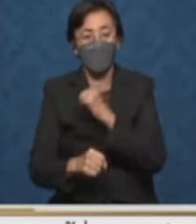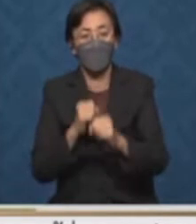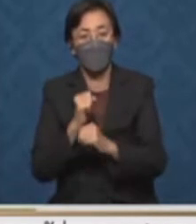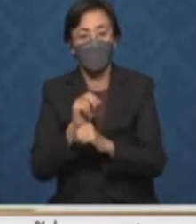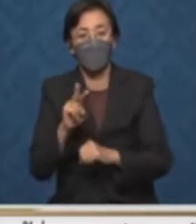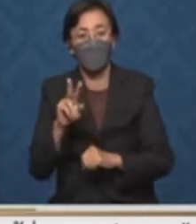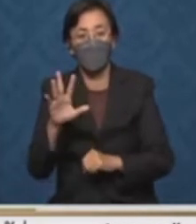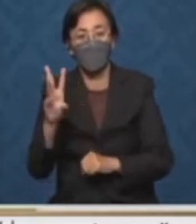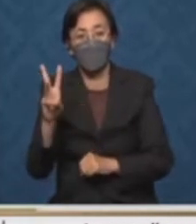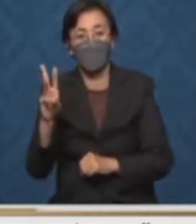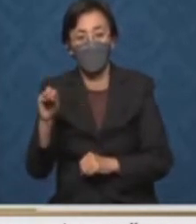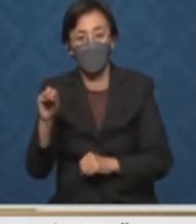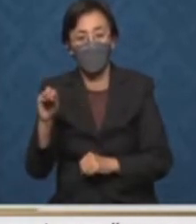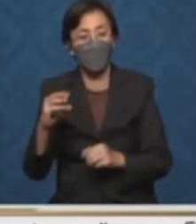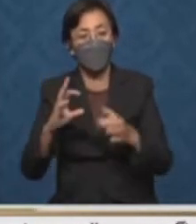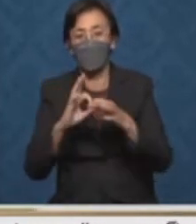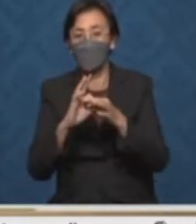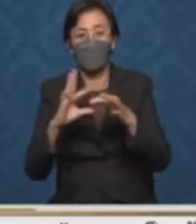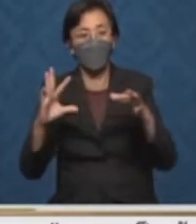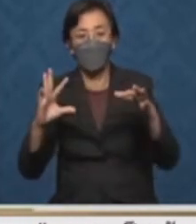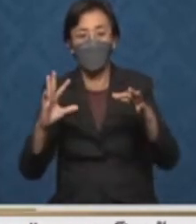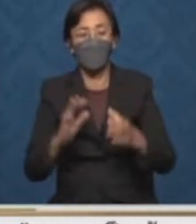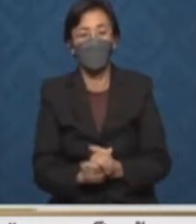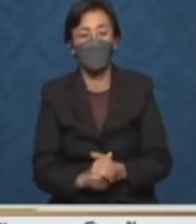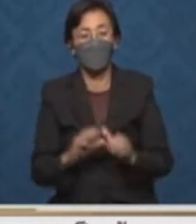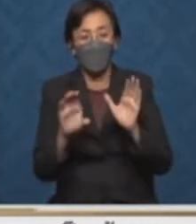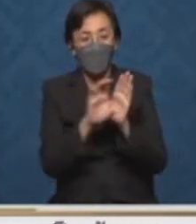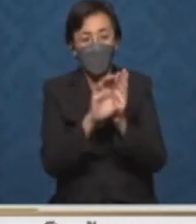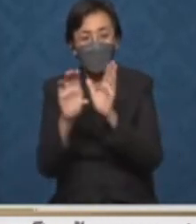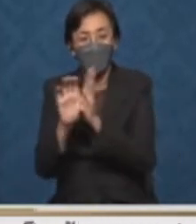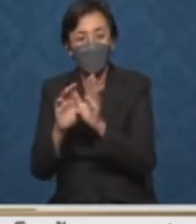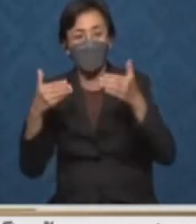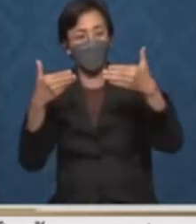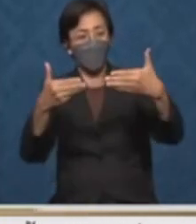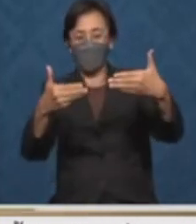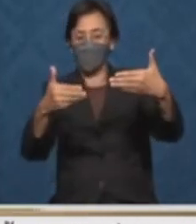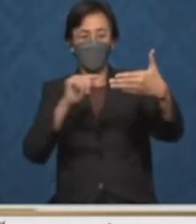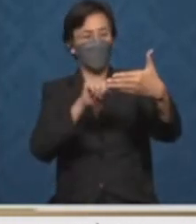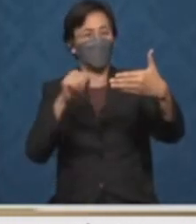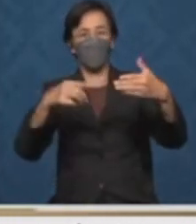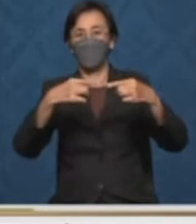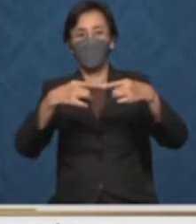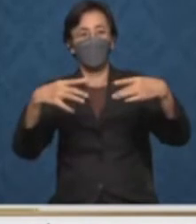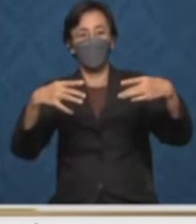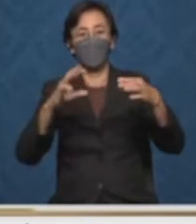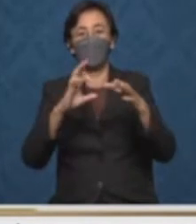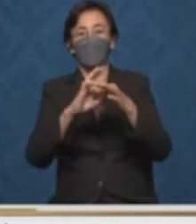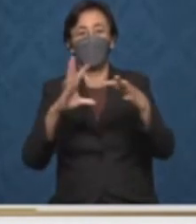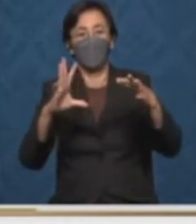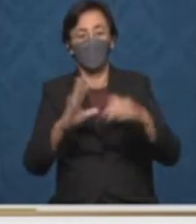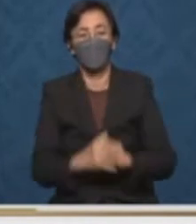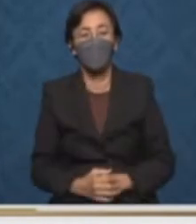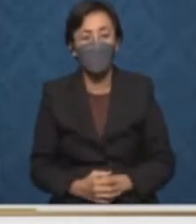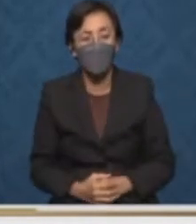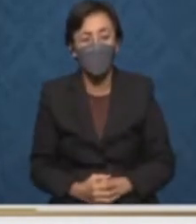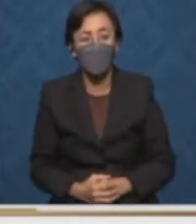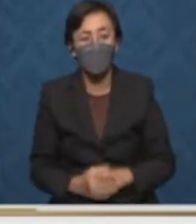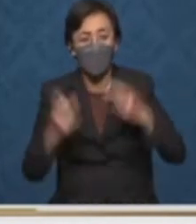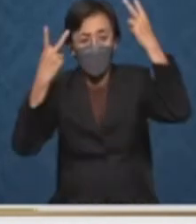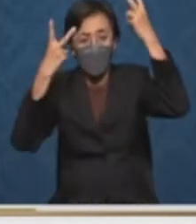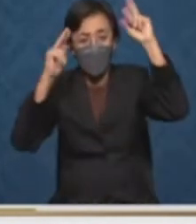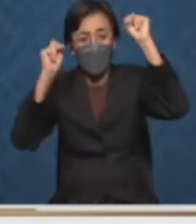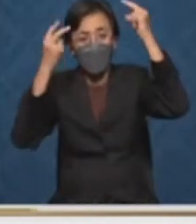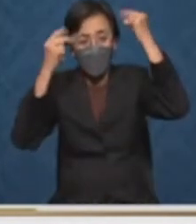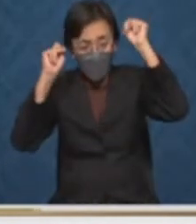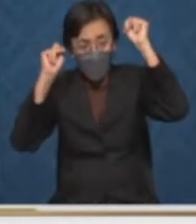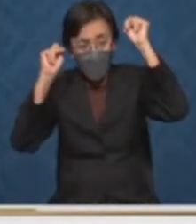5 พฤษภา 2560ไม่ได้เกี่ยวกันเลยกับประธานาธิบดีสีเจี้ยนผิงตรงนี้เนี่ยท่านประธานครับท่านนายกเนี่ยท่านเนี่